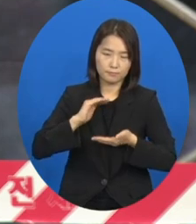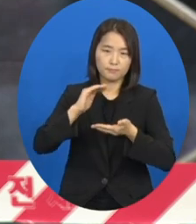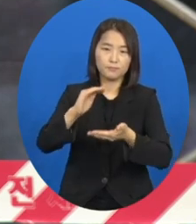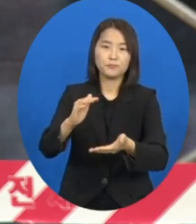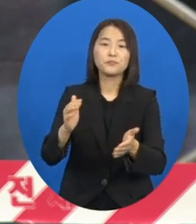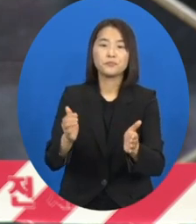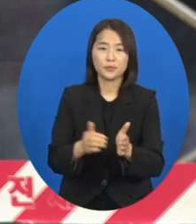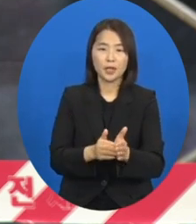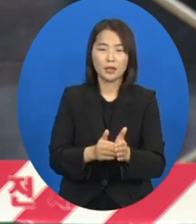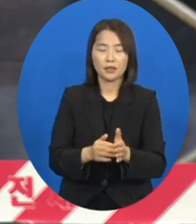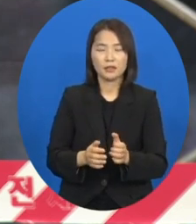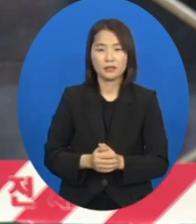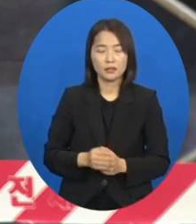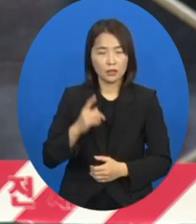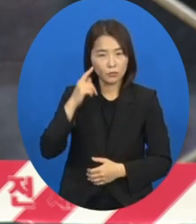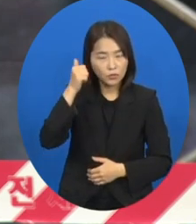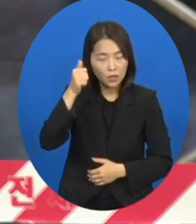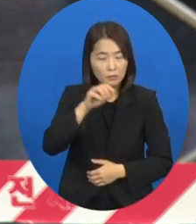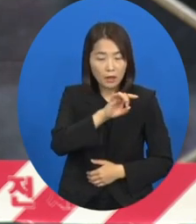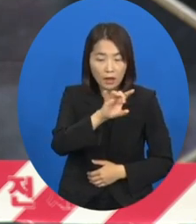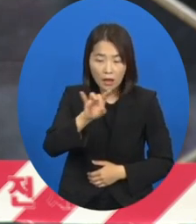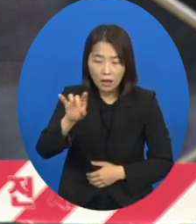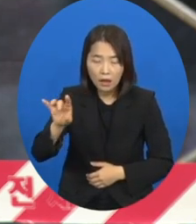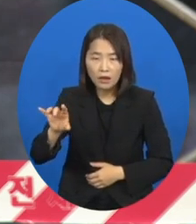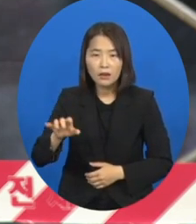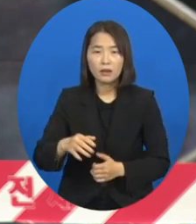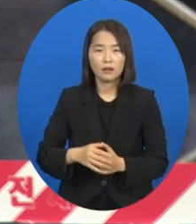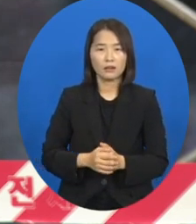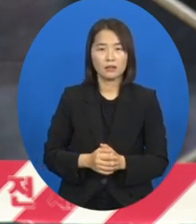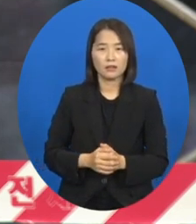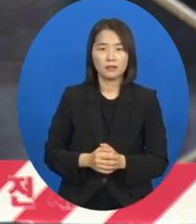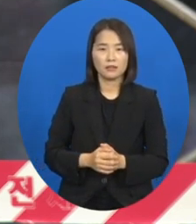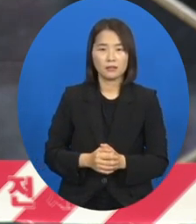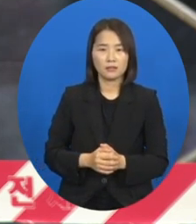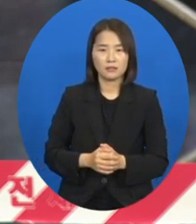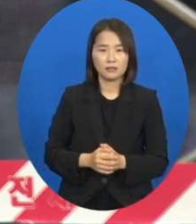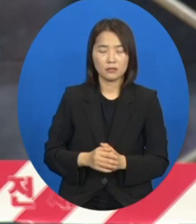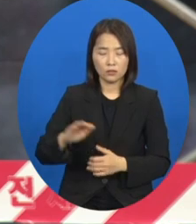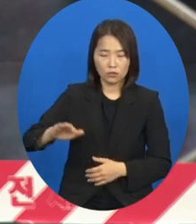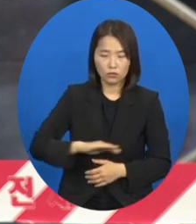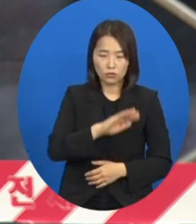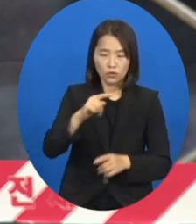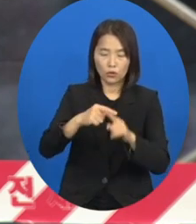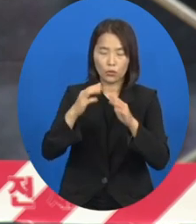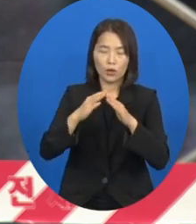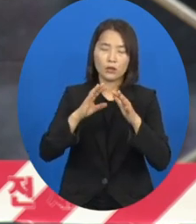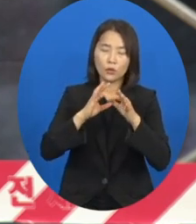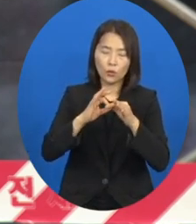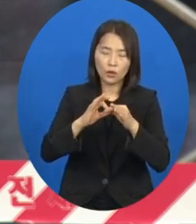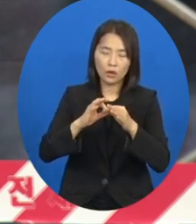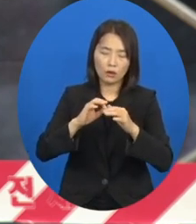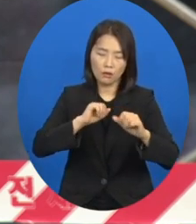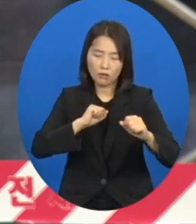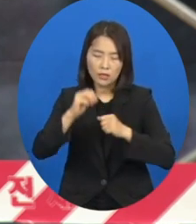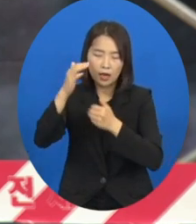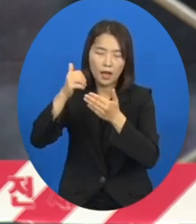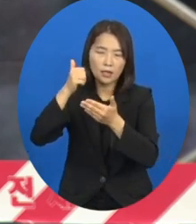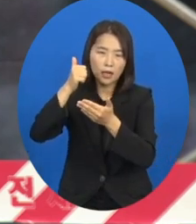그랬더니 그 목사님 한 분 한 분이 너무나 그 선한목자교회를 통해서 역사하셨던 하나님의 이야기들을